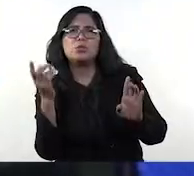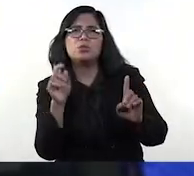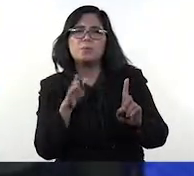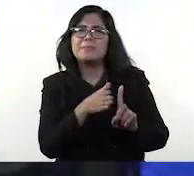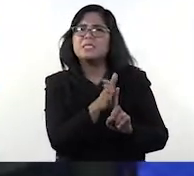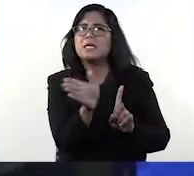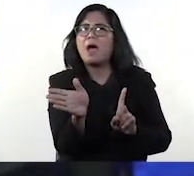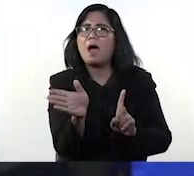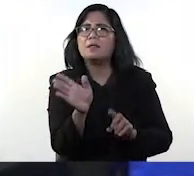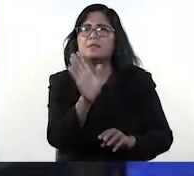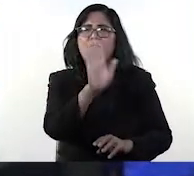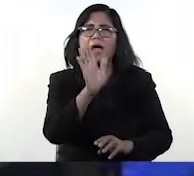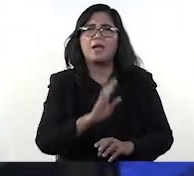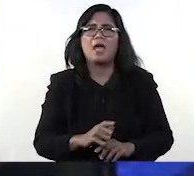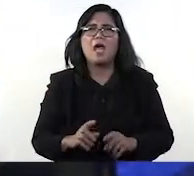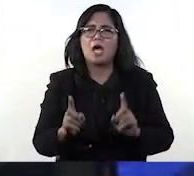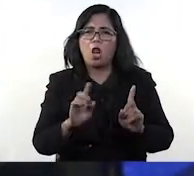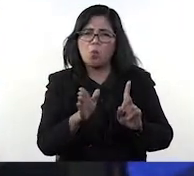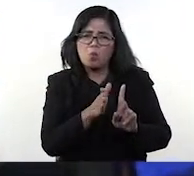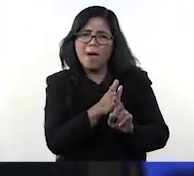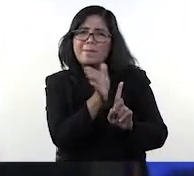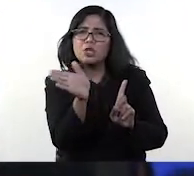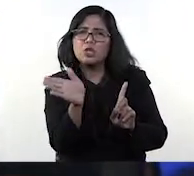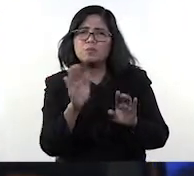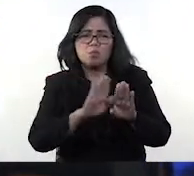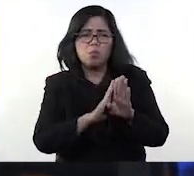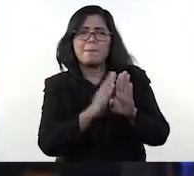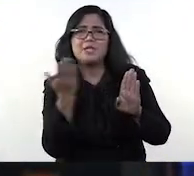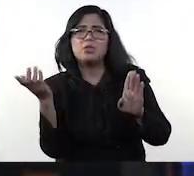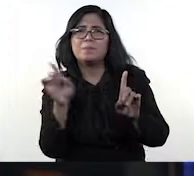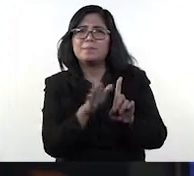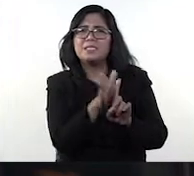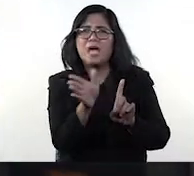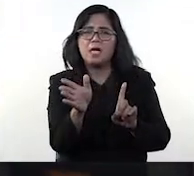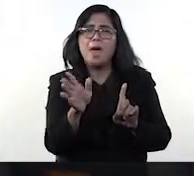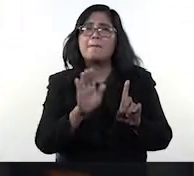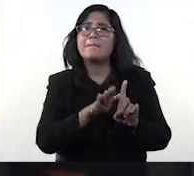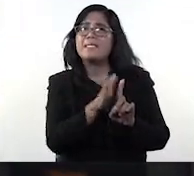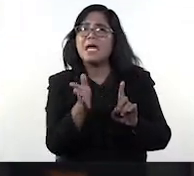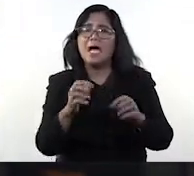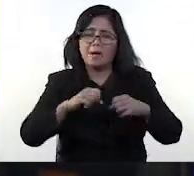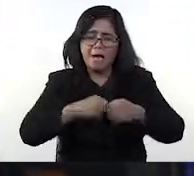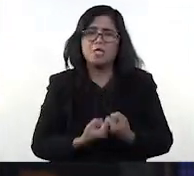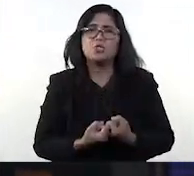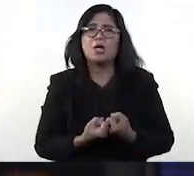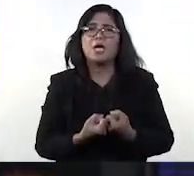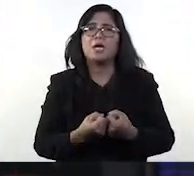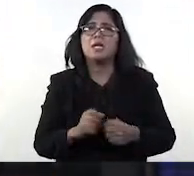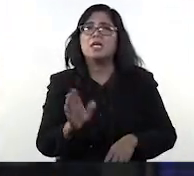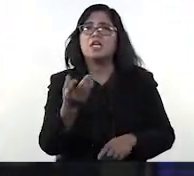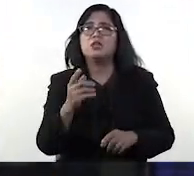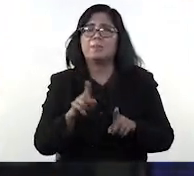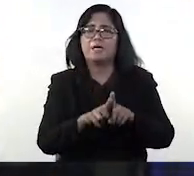perzinahan Hai karena kalau kita udah membuka pintu percintaan perzinahannya akan menghancurkan hidup kita selanjutnya